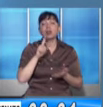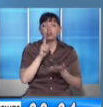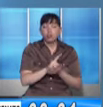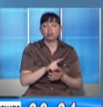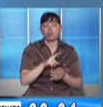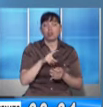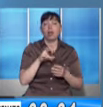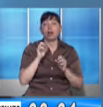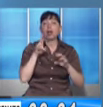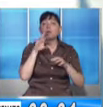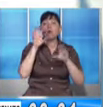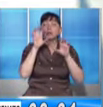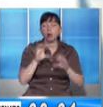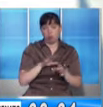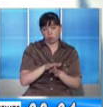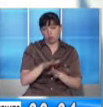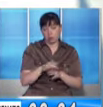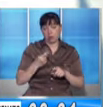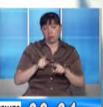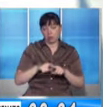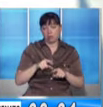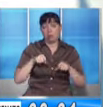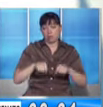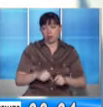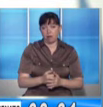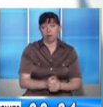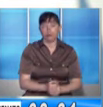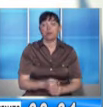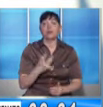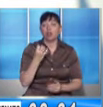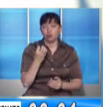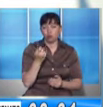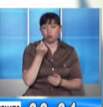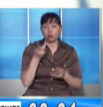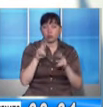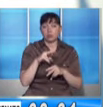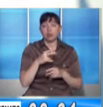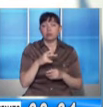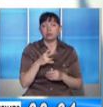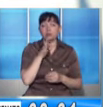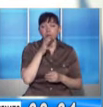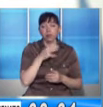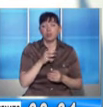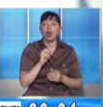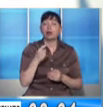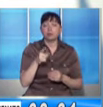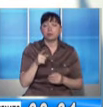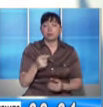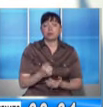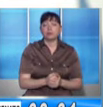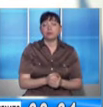exercite în condițiile legii. Da. În cele 7 secunde care rămăseseră, am vrut să vă întreb cum vă dați seama